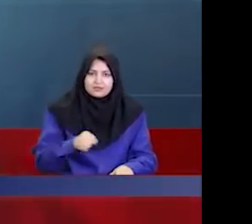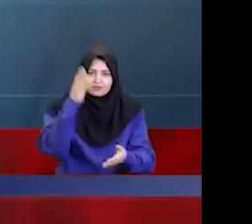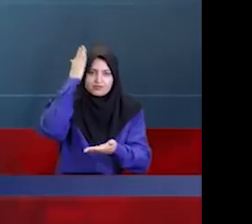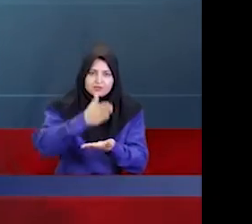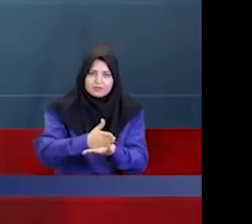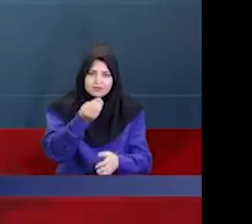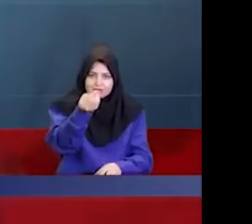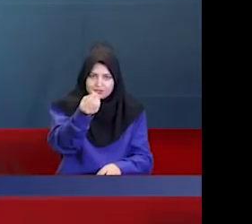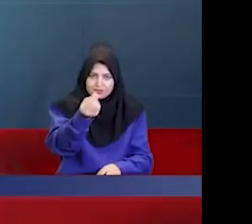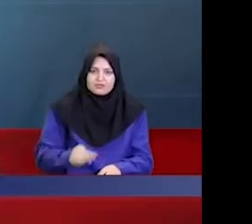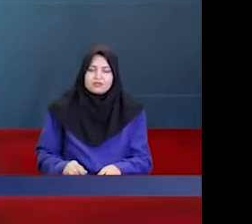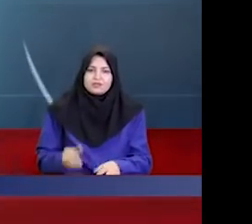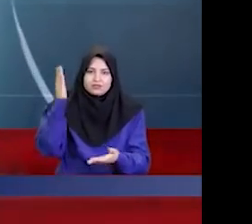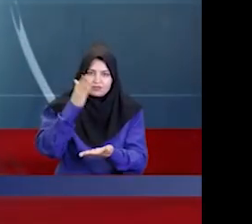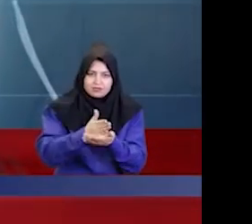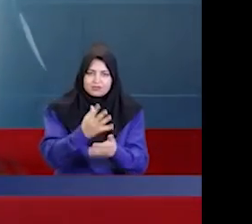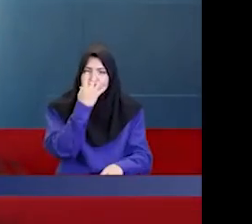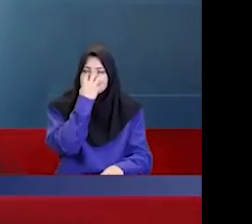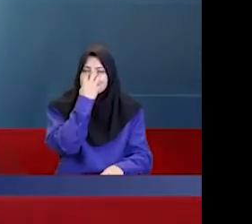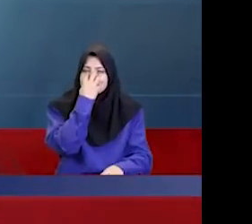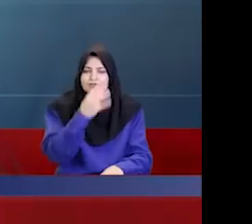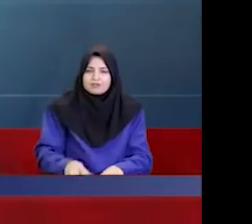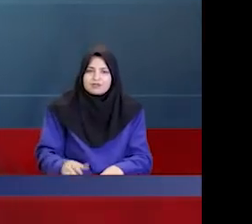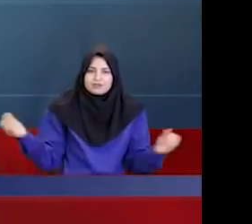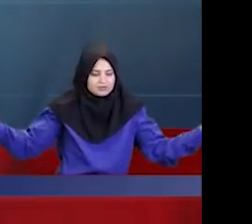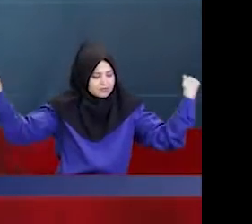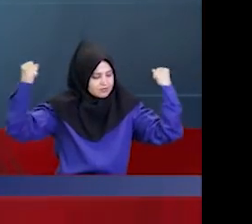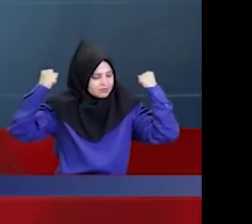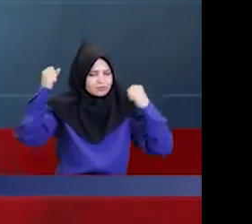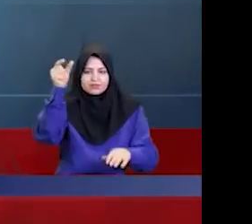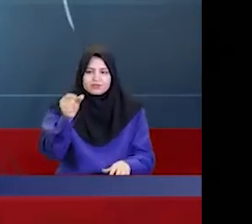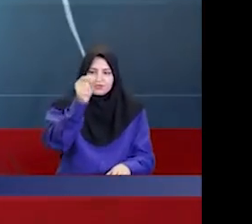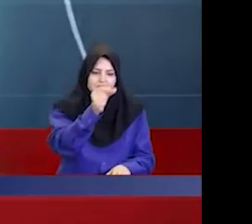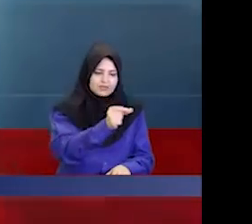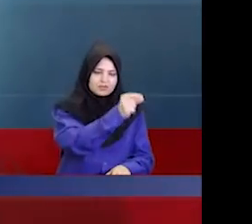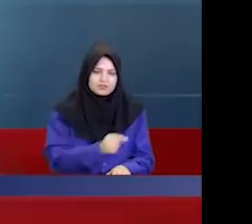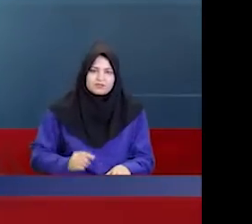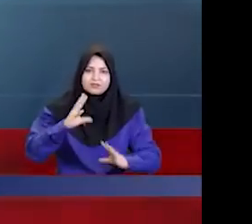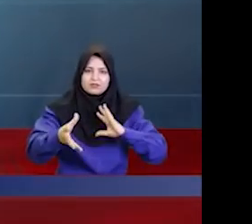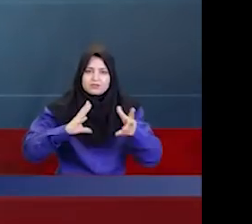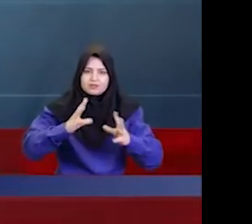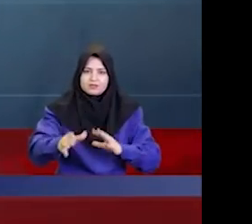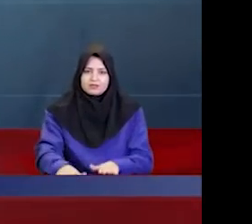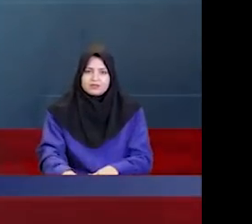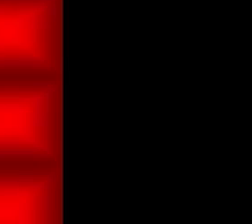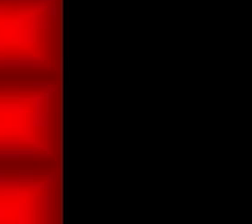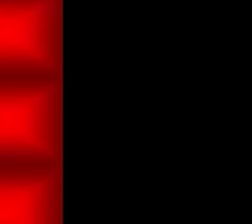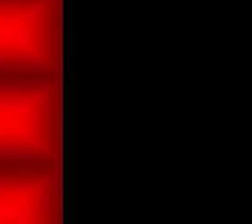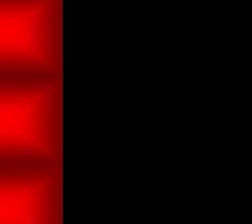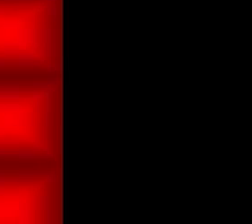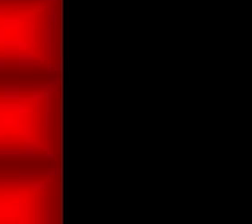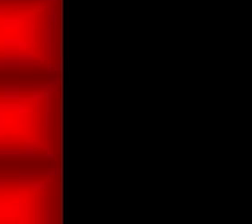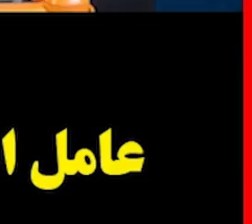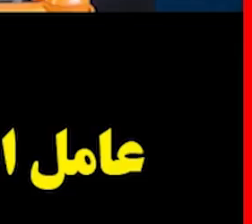پس از این رزمایش، رزمایش های قطع یارانه و قطع اکسیژن نیز برای قوی تر شدن مردم در دستور کار قرار گرفت. الکس